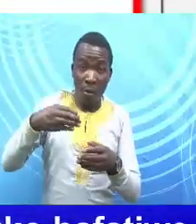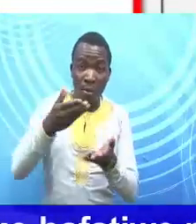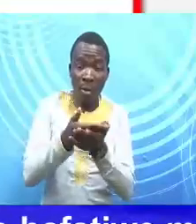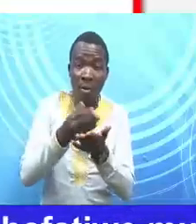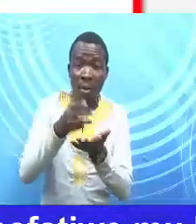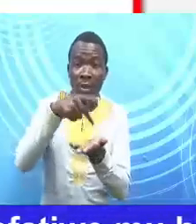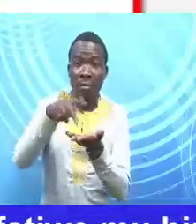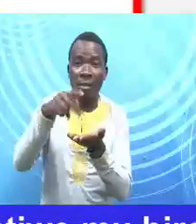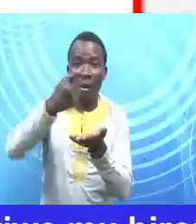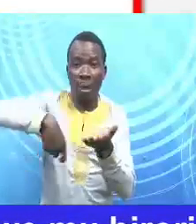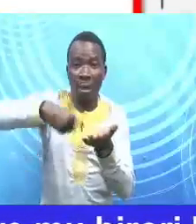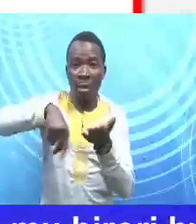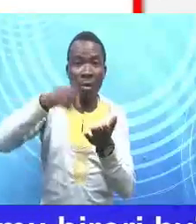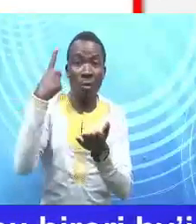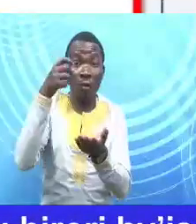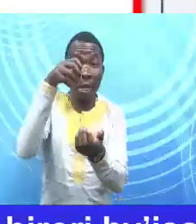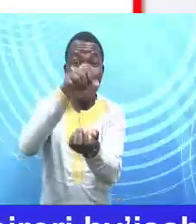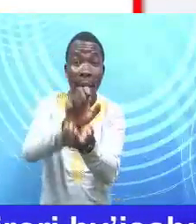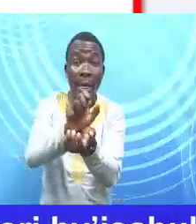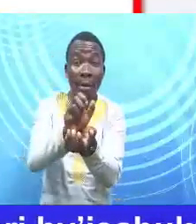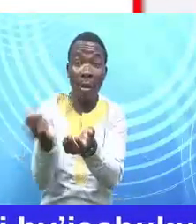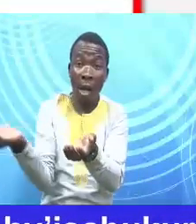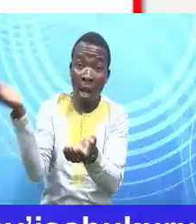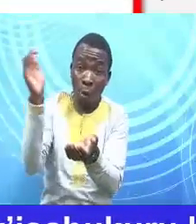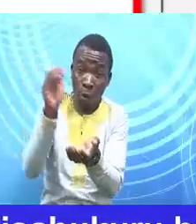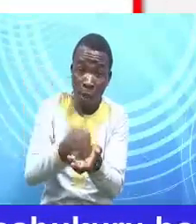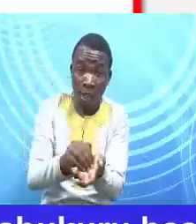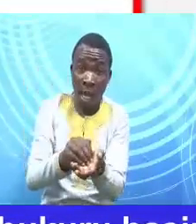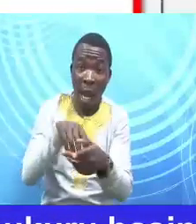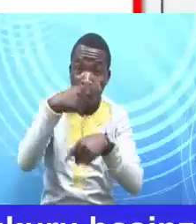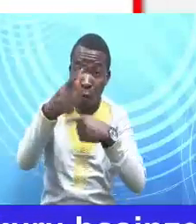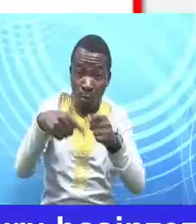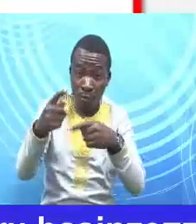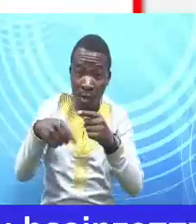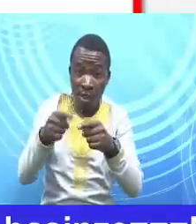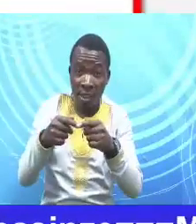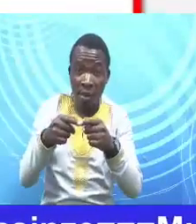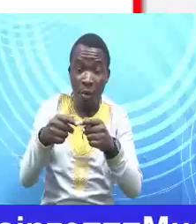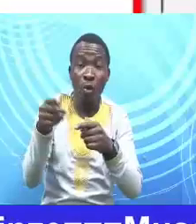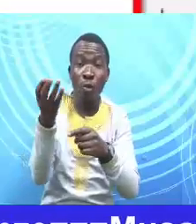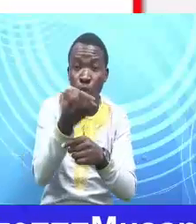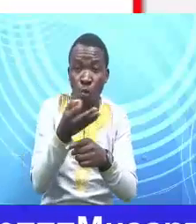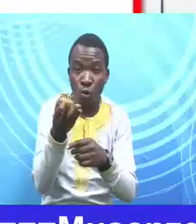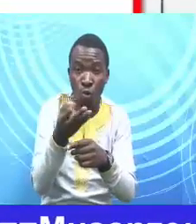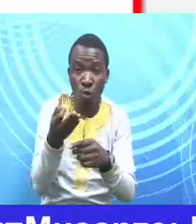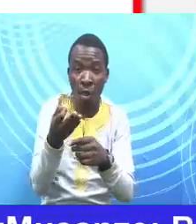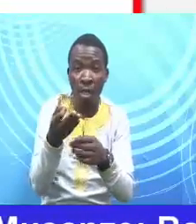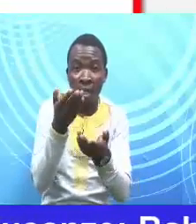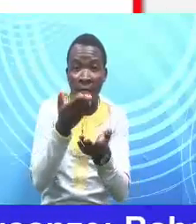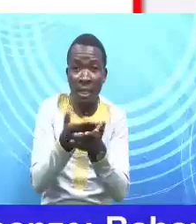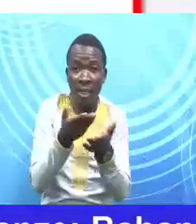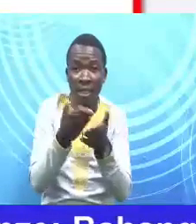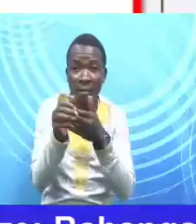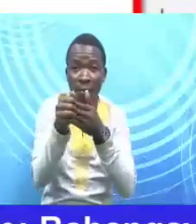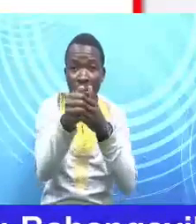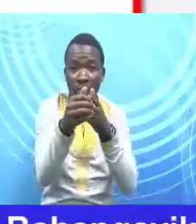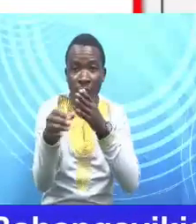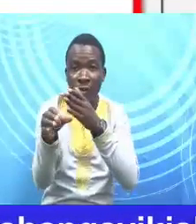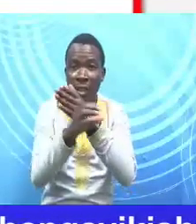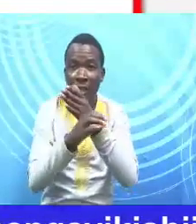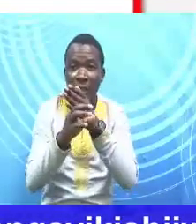urumva yarahana arongera akomeje gukomeza kwigomeka nanisabye ubuyobozi bw'akagari ka Rwesero